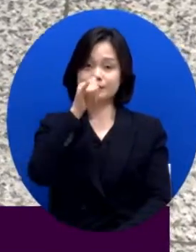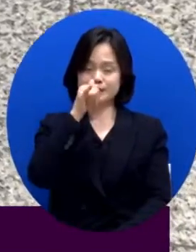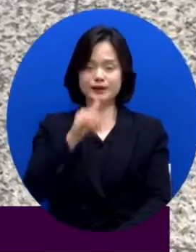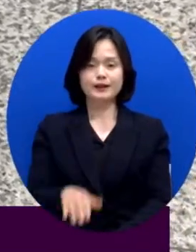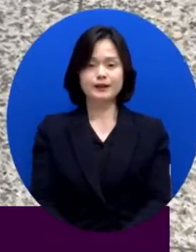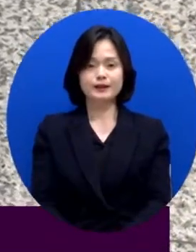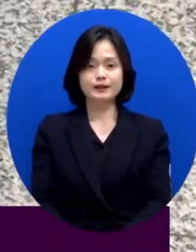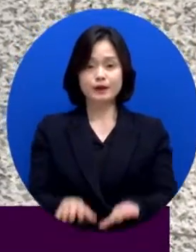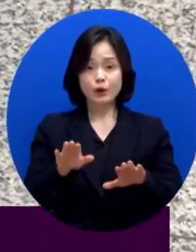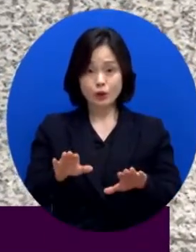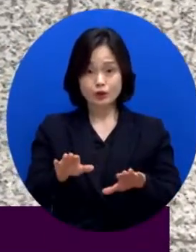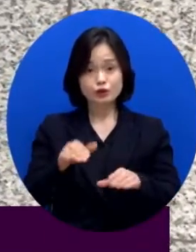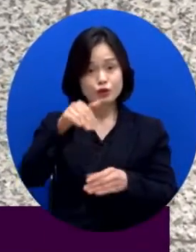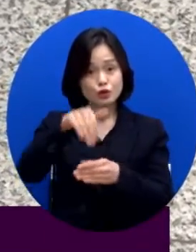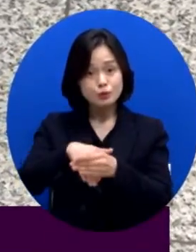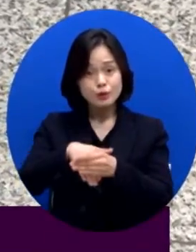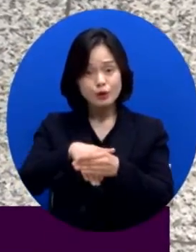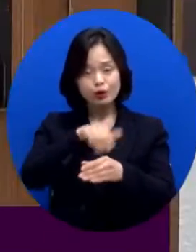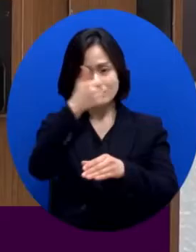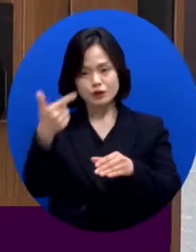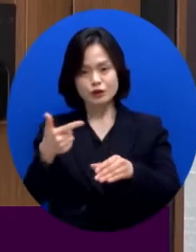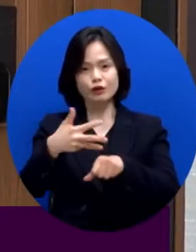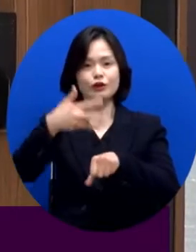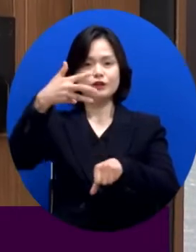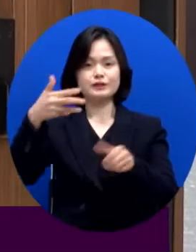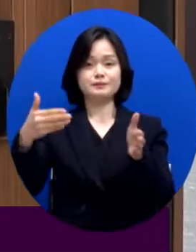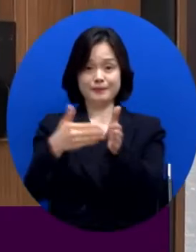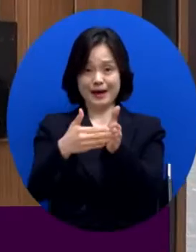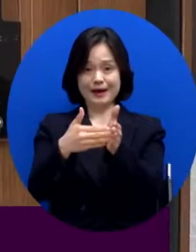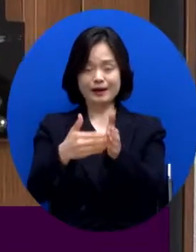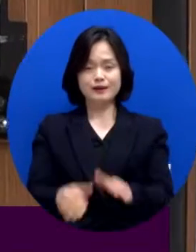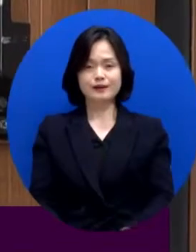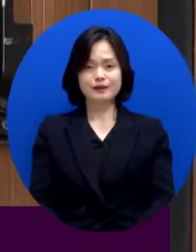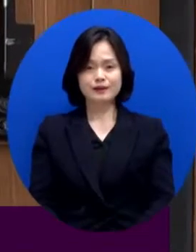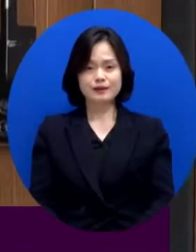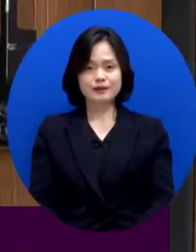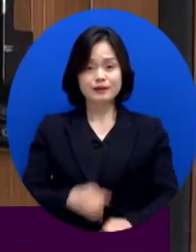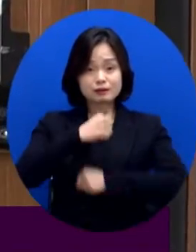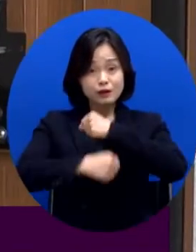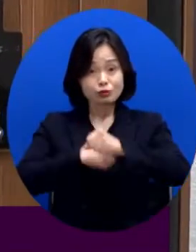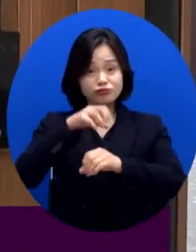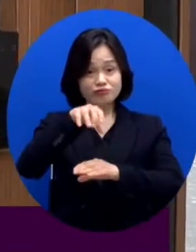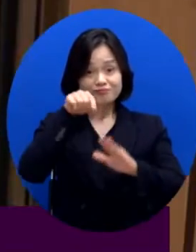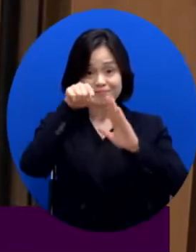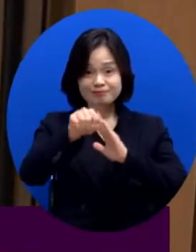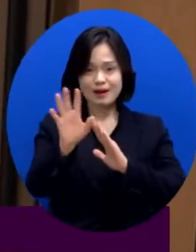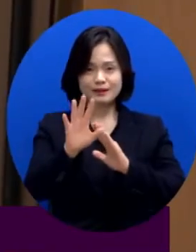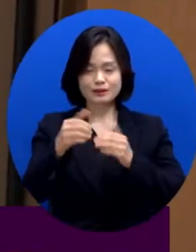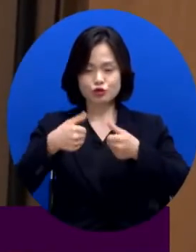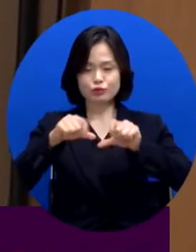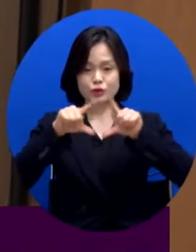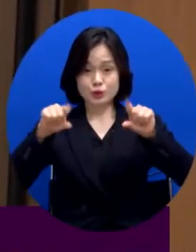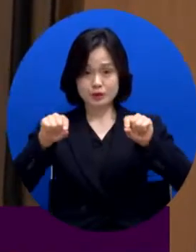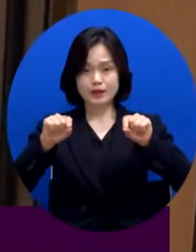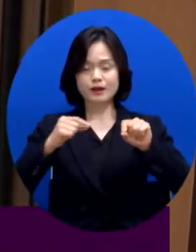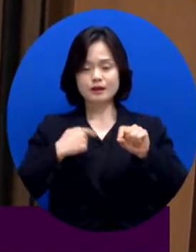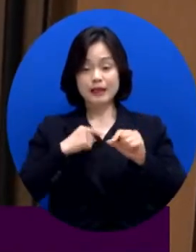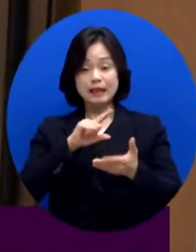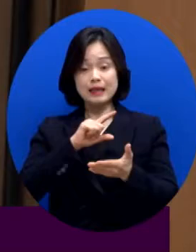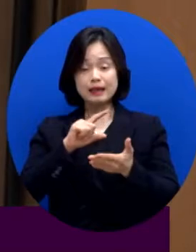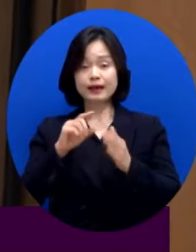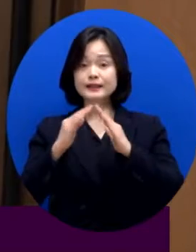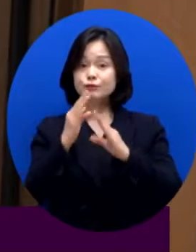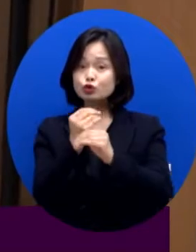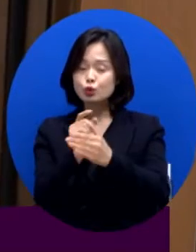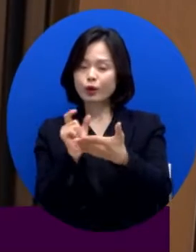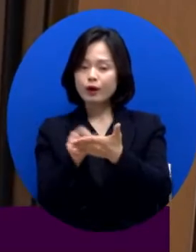오늘 본 투표는 저녁 8시까지입니다. 단 아무 투표소가 아니라 주민등록상 주소에 지정된 투표소에서만 할 수